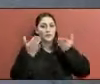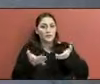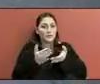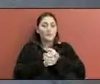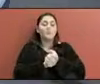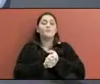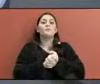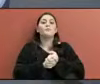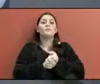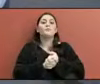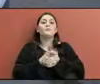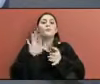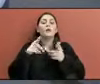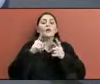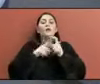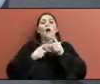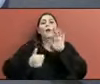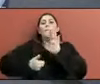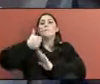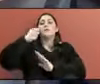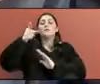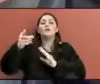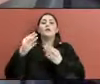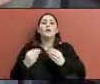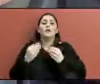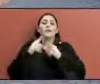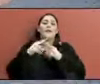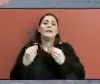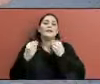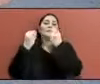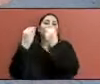daire başkanlığımıza teslim ettik. Öyle tahmin ediyorum ki